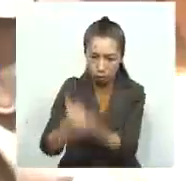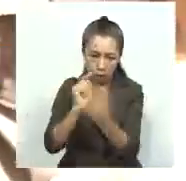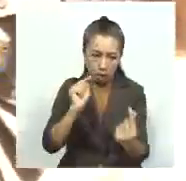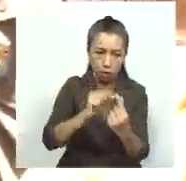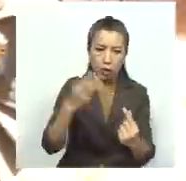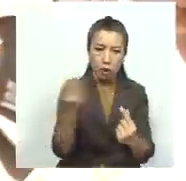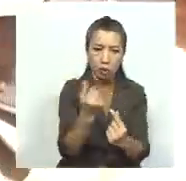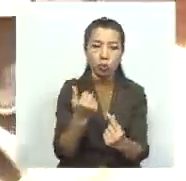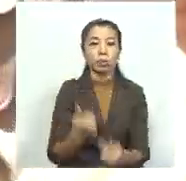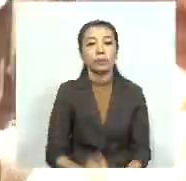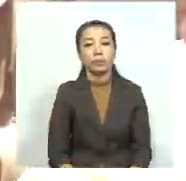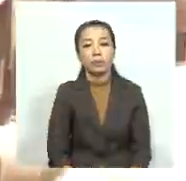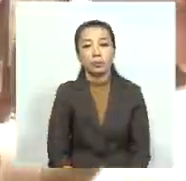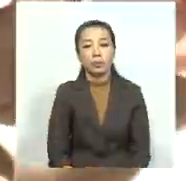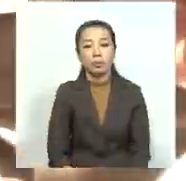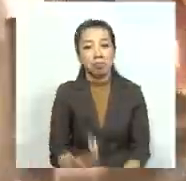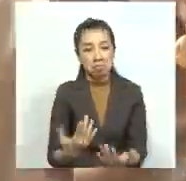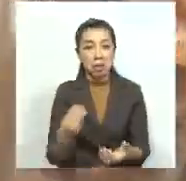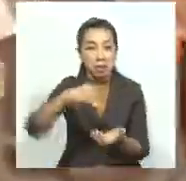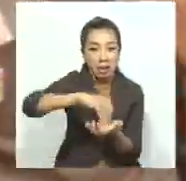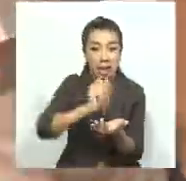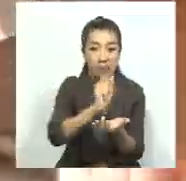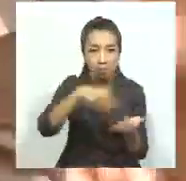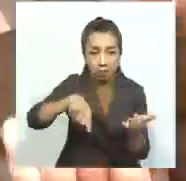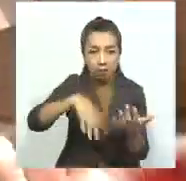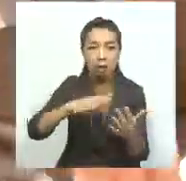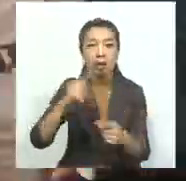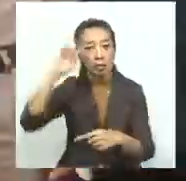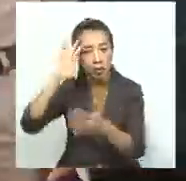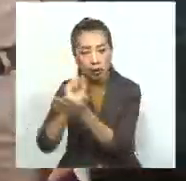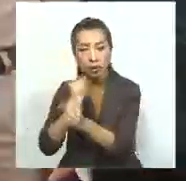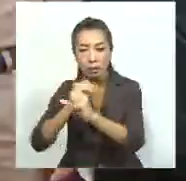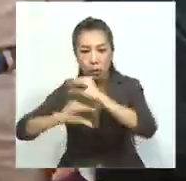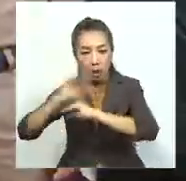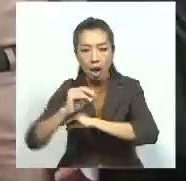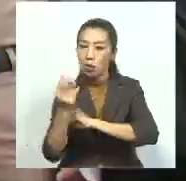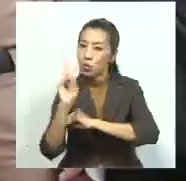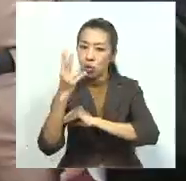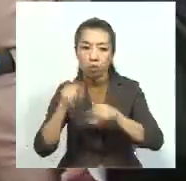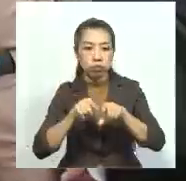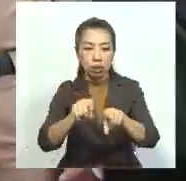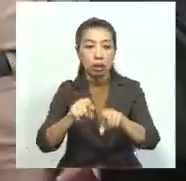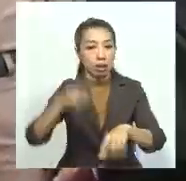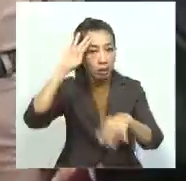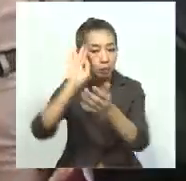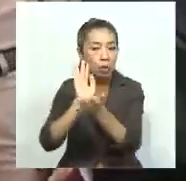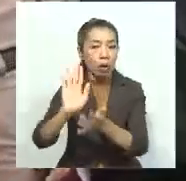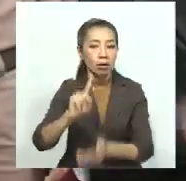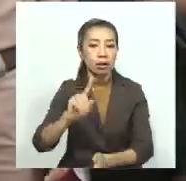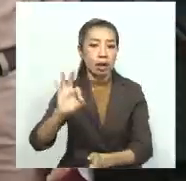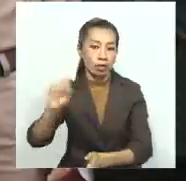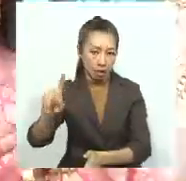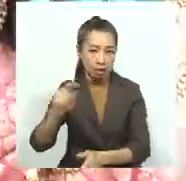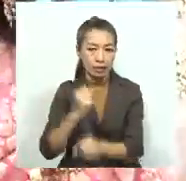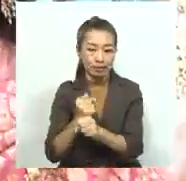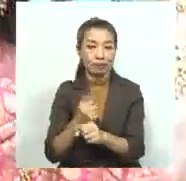าถึงและให้การช่วยเหลือได้อย่างรวดเร็วถือว่าควบคู่กับการทำงานของโครงการของ191พลตำรว